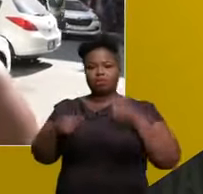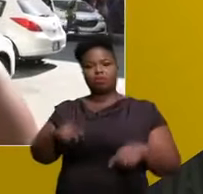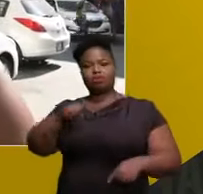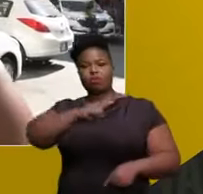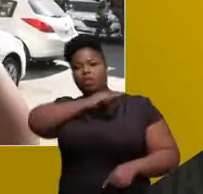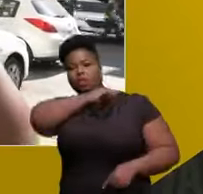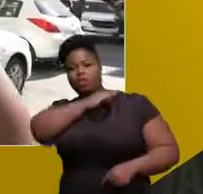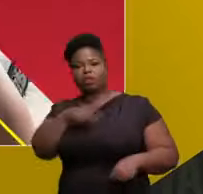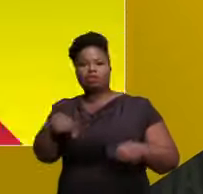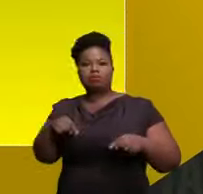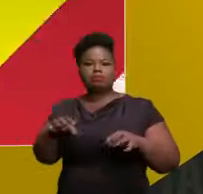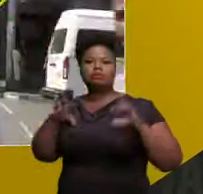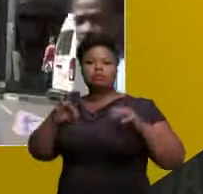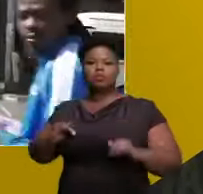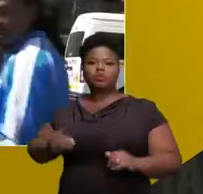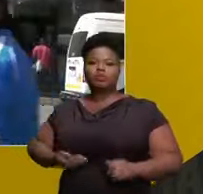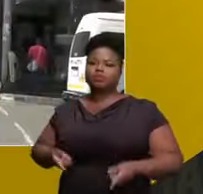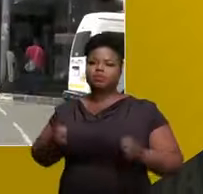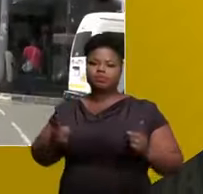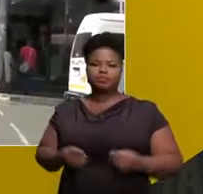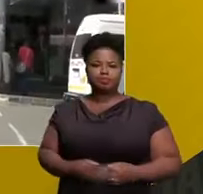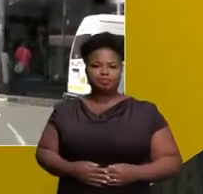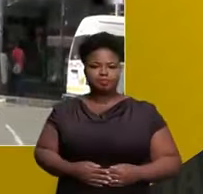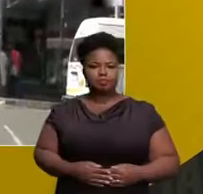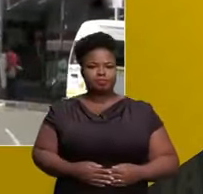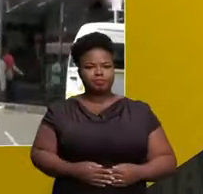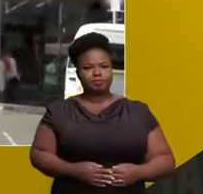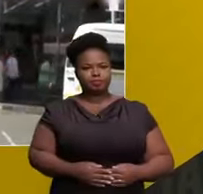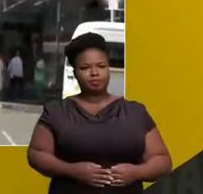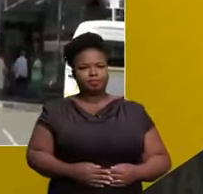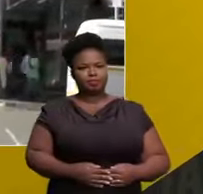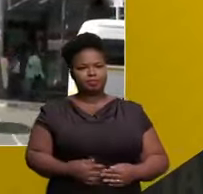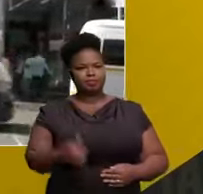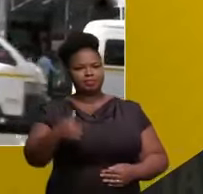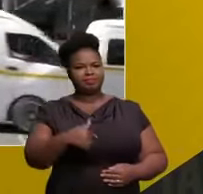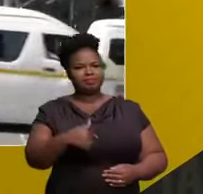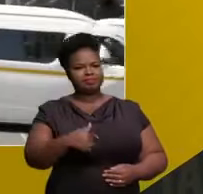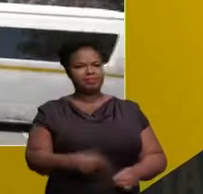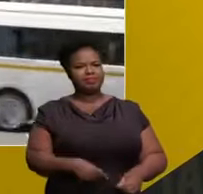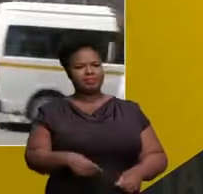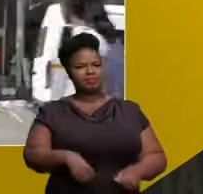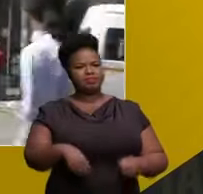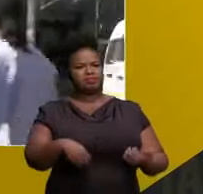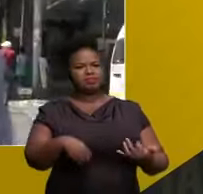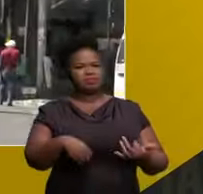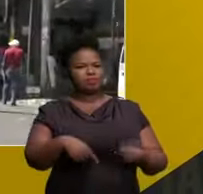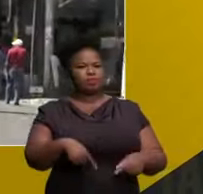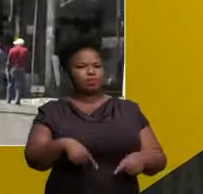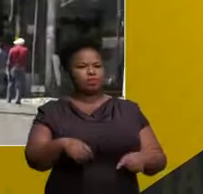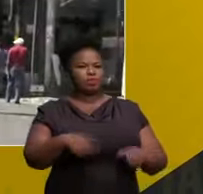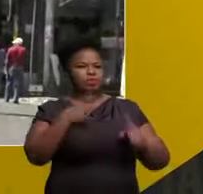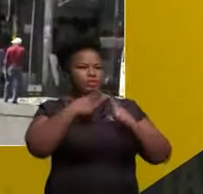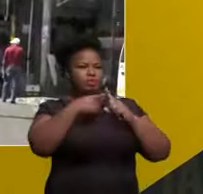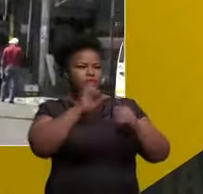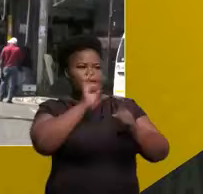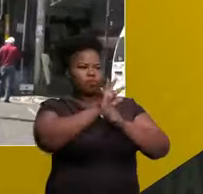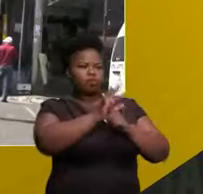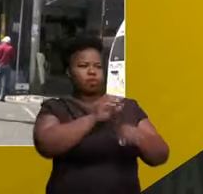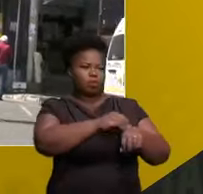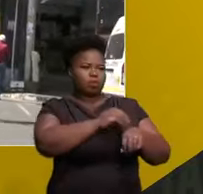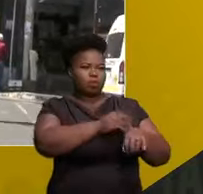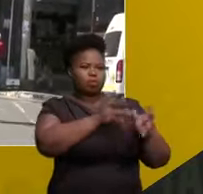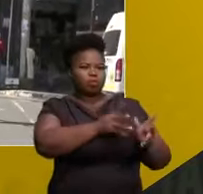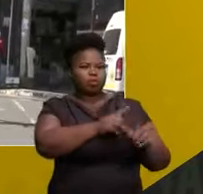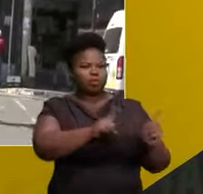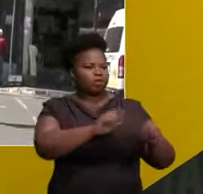Especially tinawan tuwe smami kakulu. Ya hizo mfugia hiyo nje njeven kalanga ya mzansi. Ya hai, sofa yung kinti kremla ni mzansi. Kwa raiti,